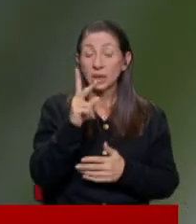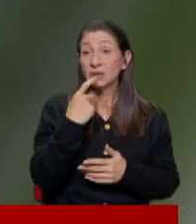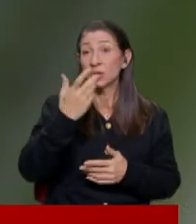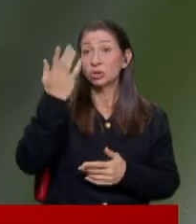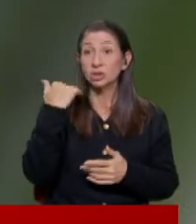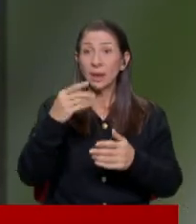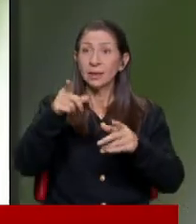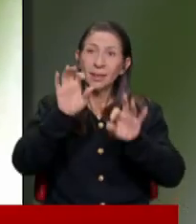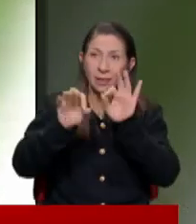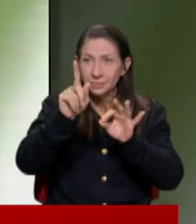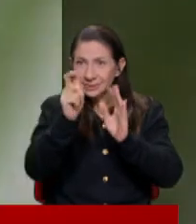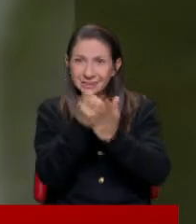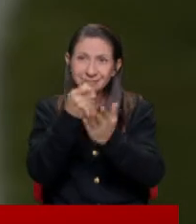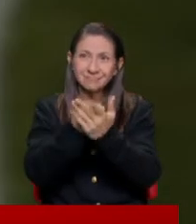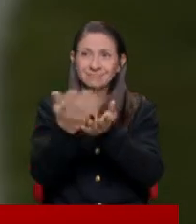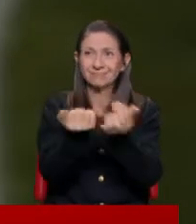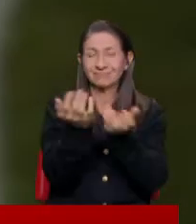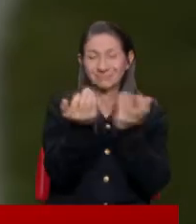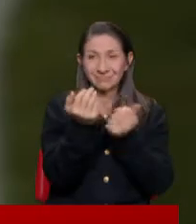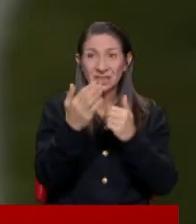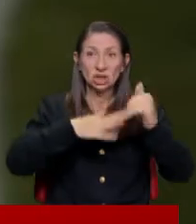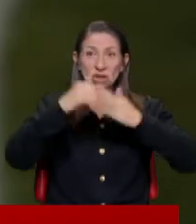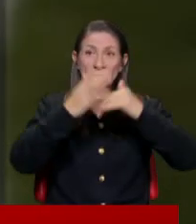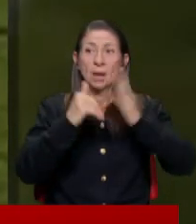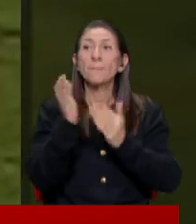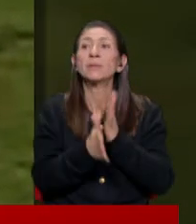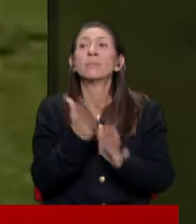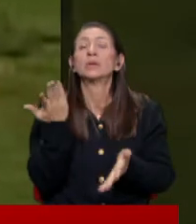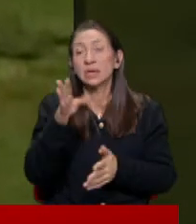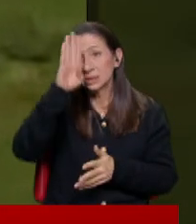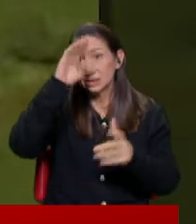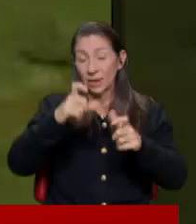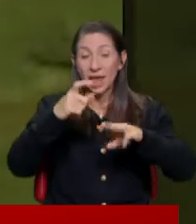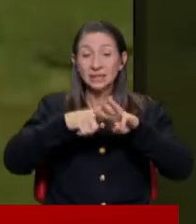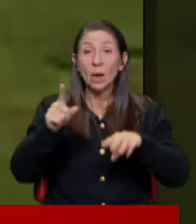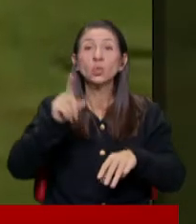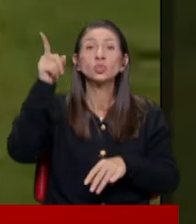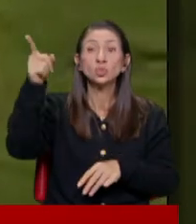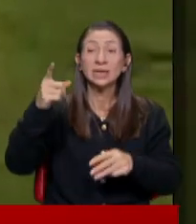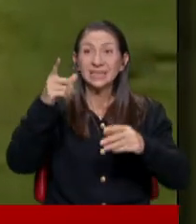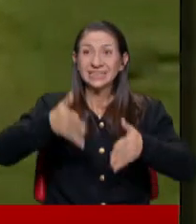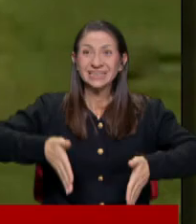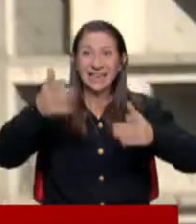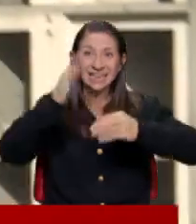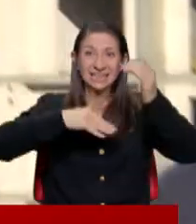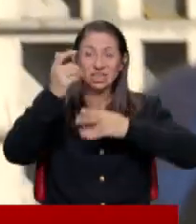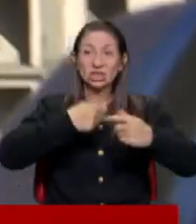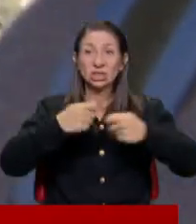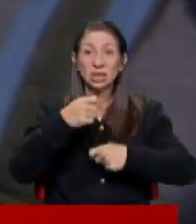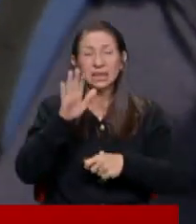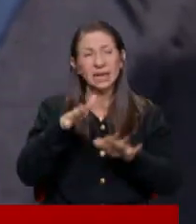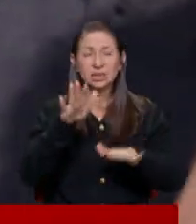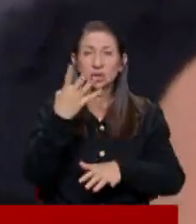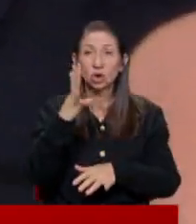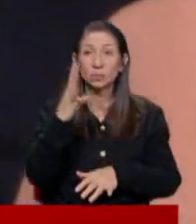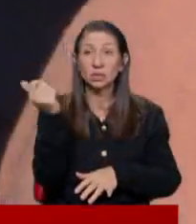önce maket üzerinden satın aldıkları dairelerin inşaatı bitmedi. İstanbul Esenyurt'taki siteyi inşa eden şirket yaklaşık